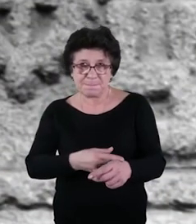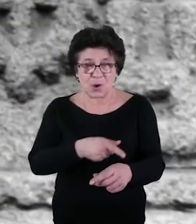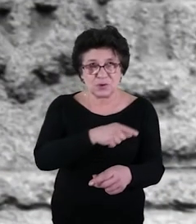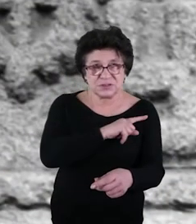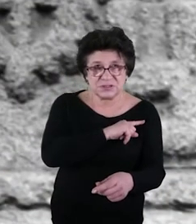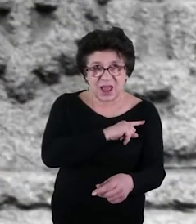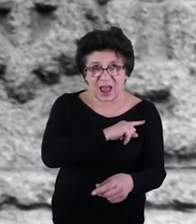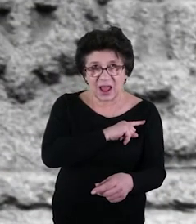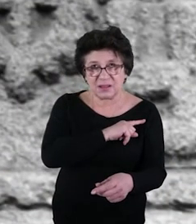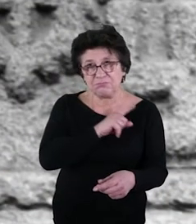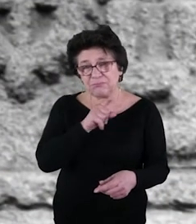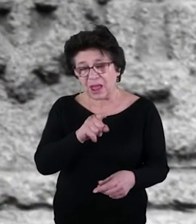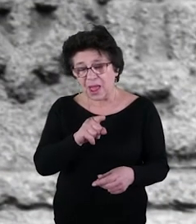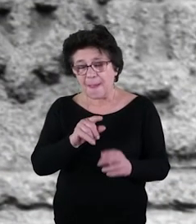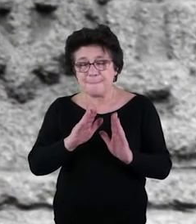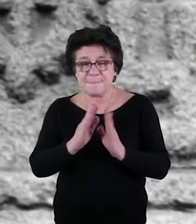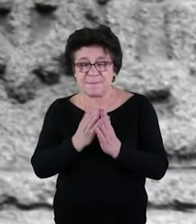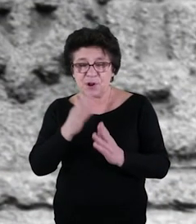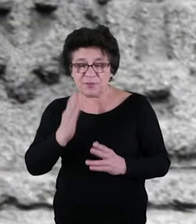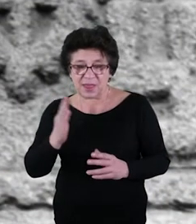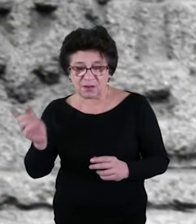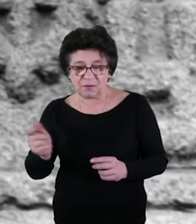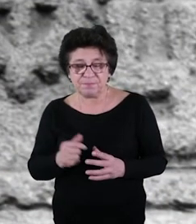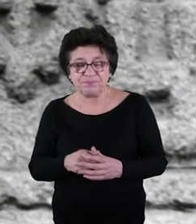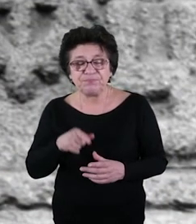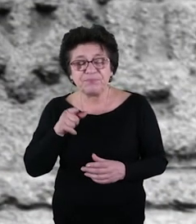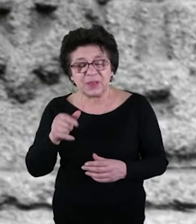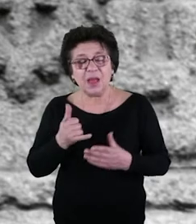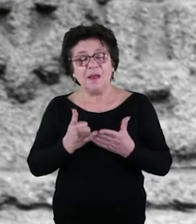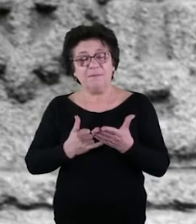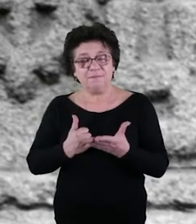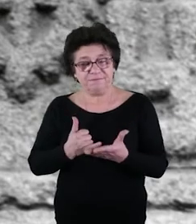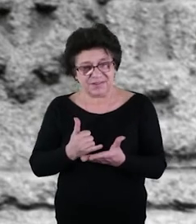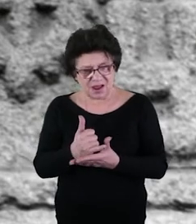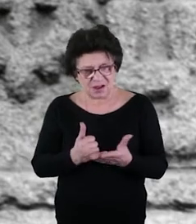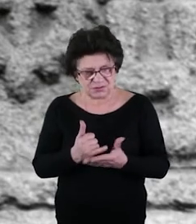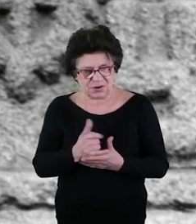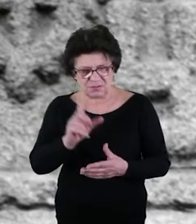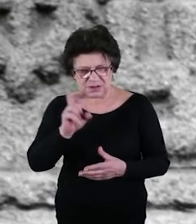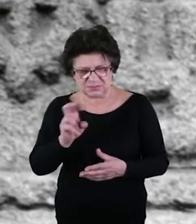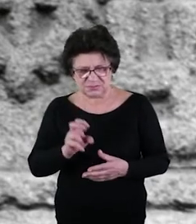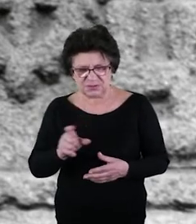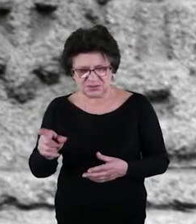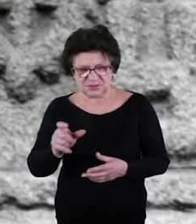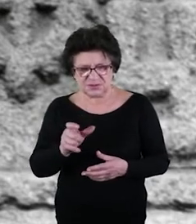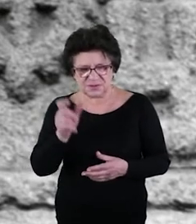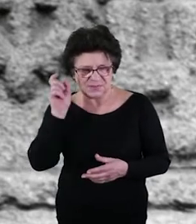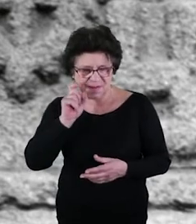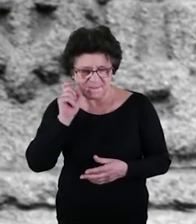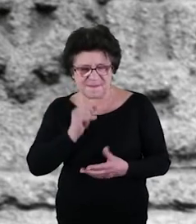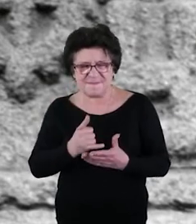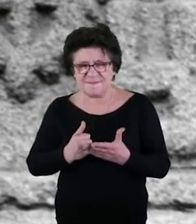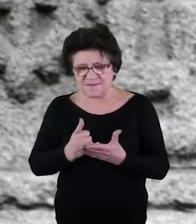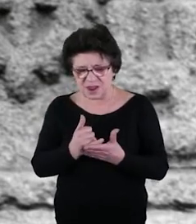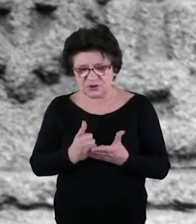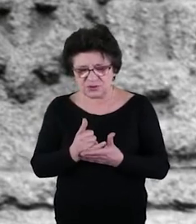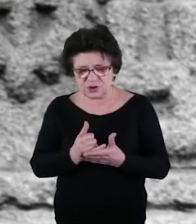się to stąd że ten że Himmler wierzył w coś takiego bardzo usilnie jak to że